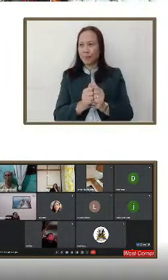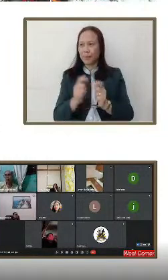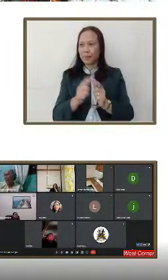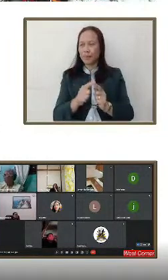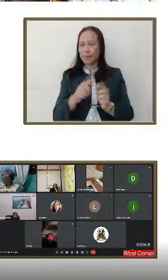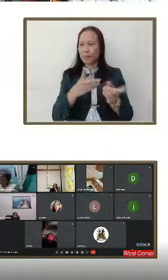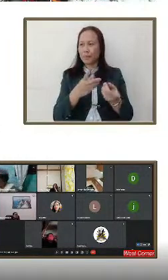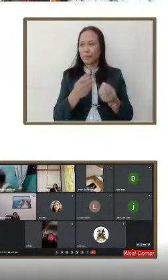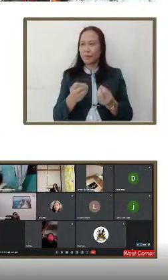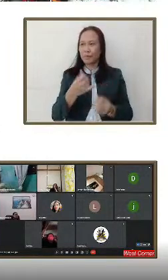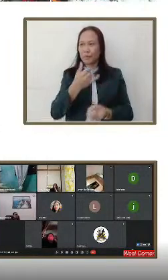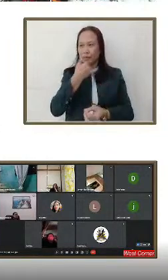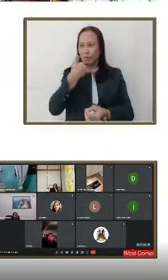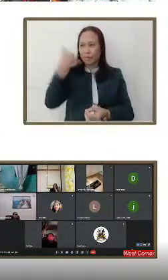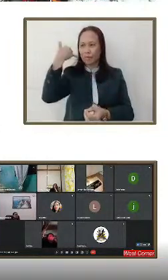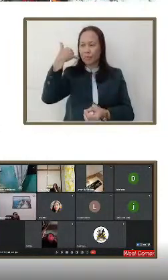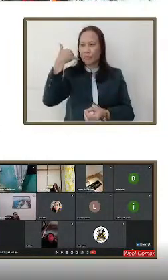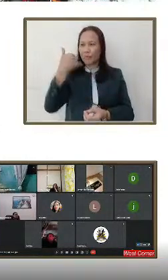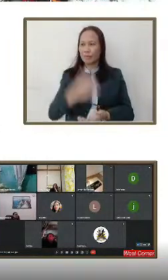Membro ka ba doon, Jack?